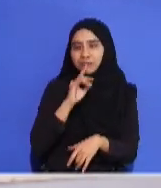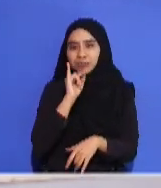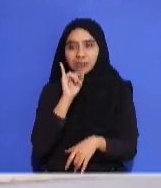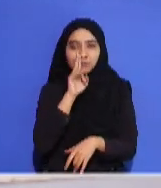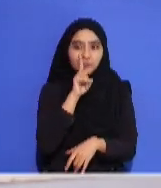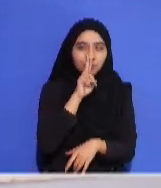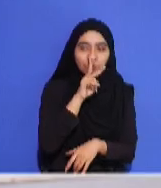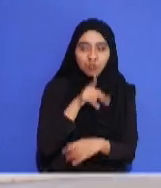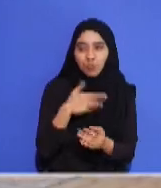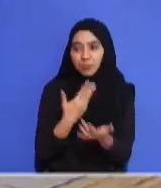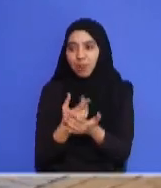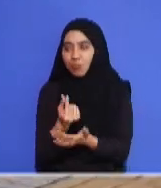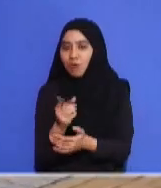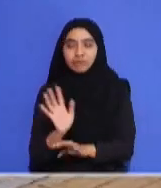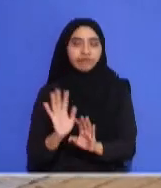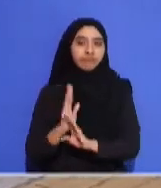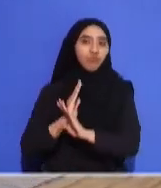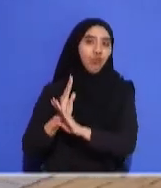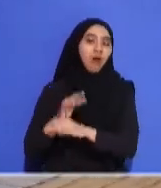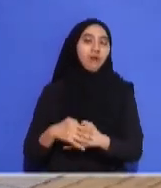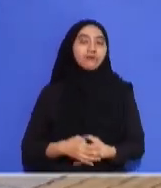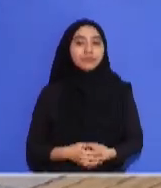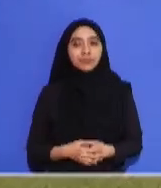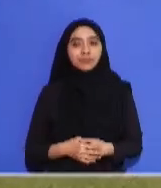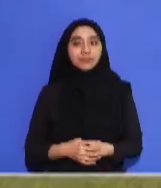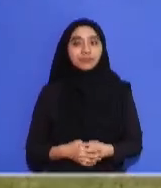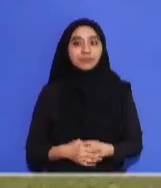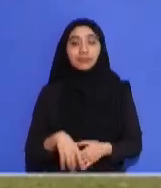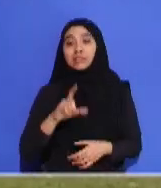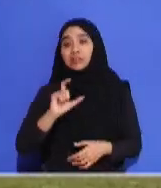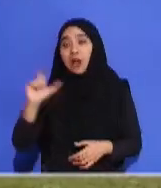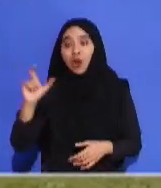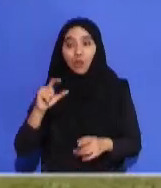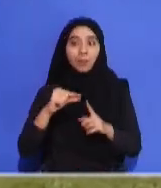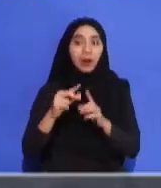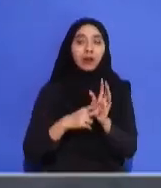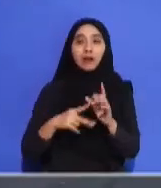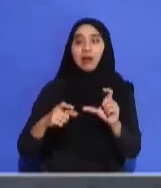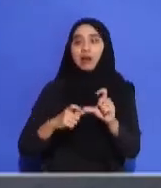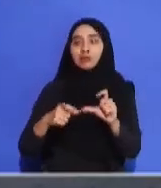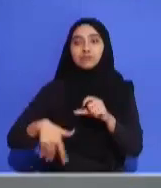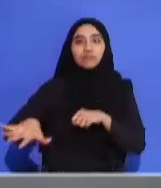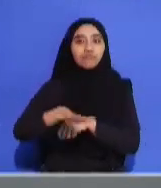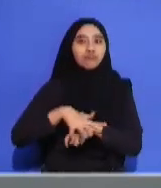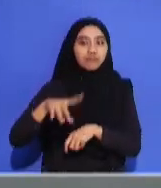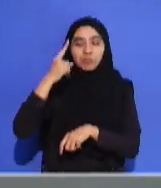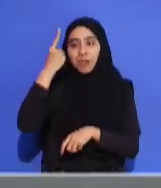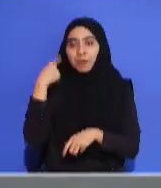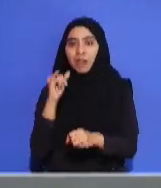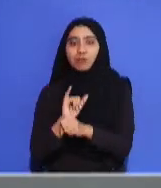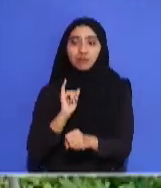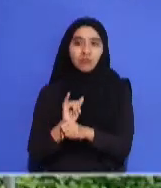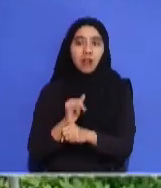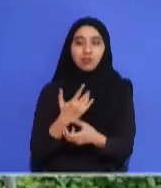imbalan tertentu pendaftaran calon pegawai negeri sipil CPNS lingk kota Yogyakarta